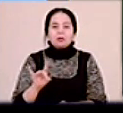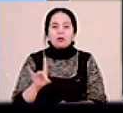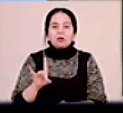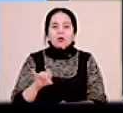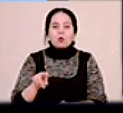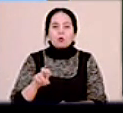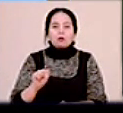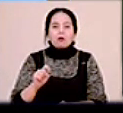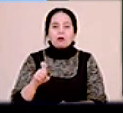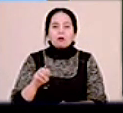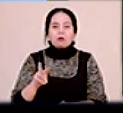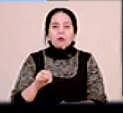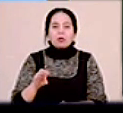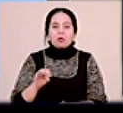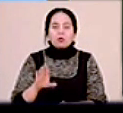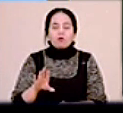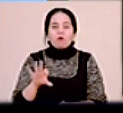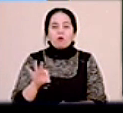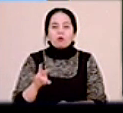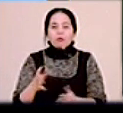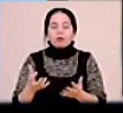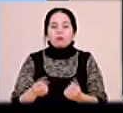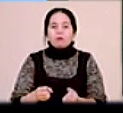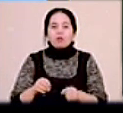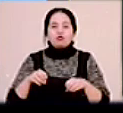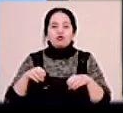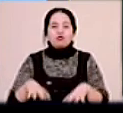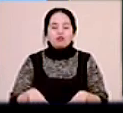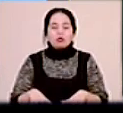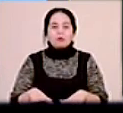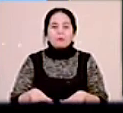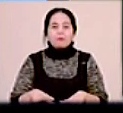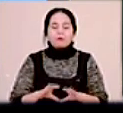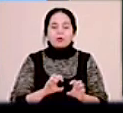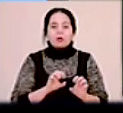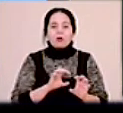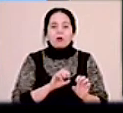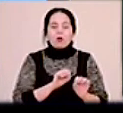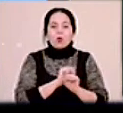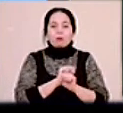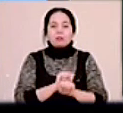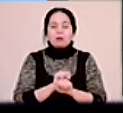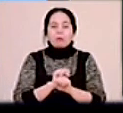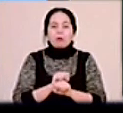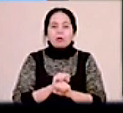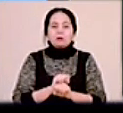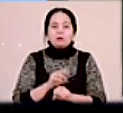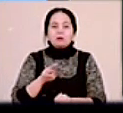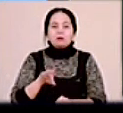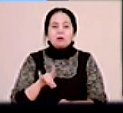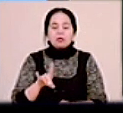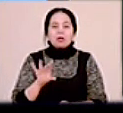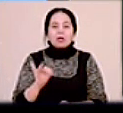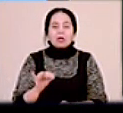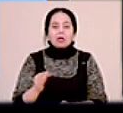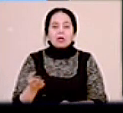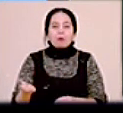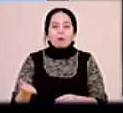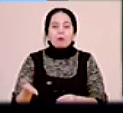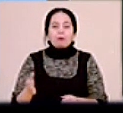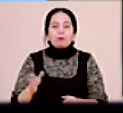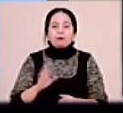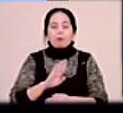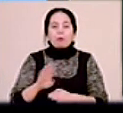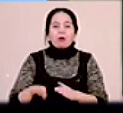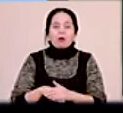Ахеменидов. Он принимает решение обезопасить тыл и покорить народы, живущие за